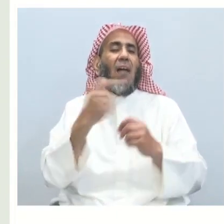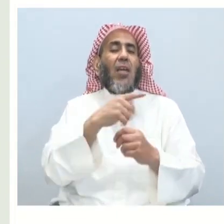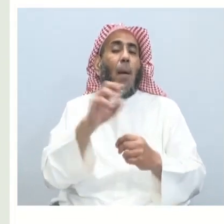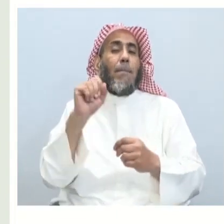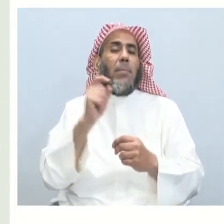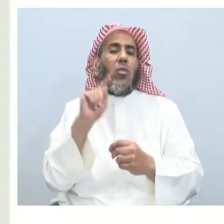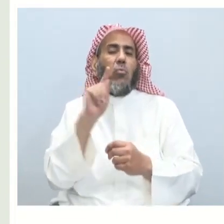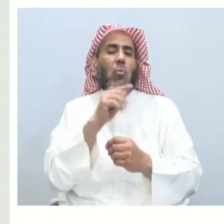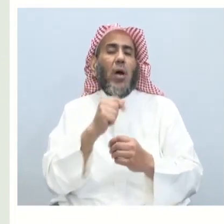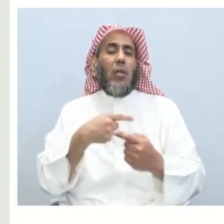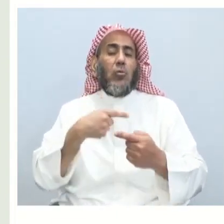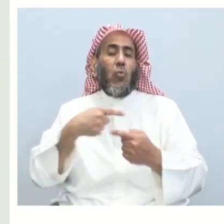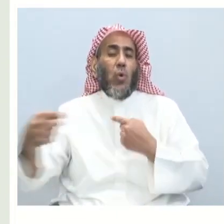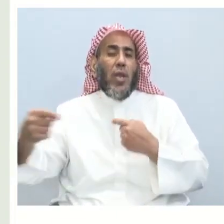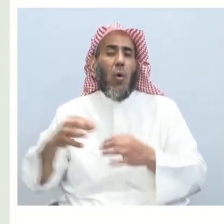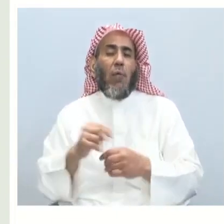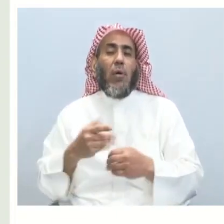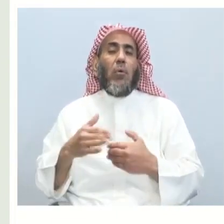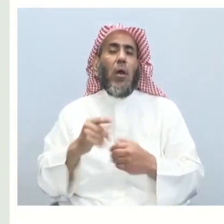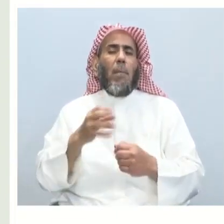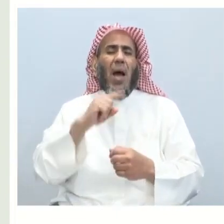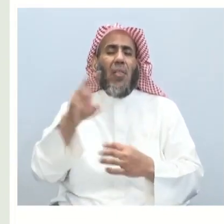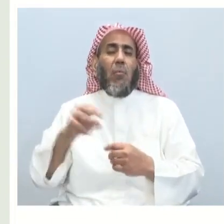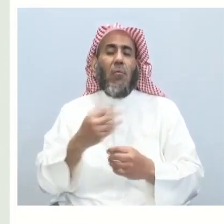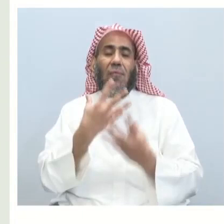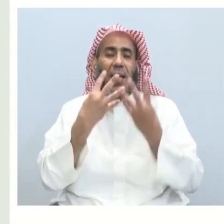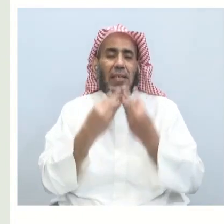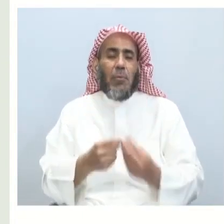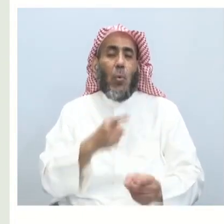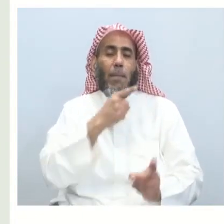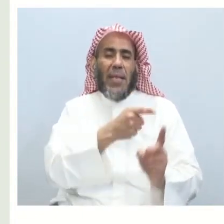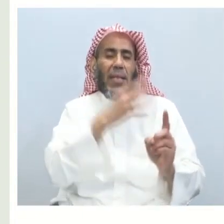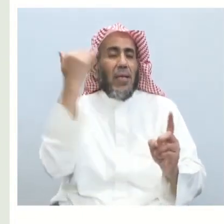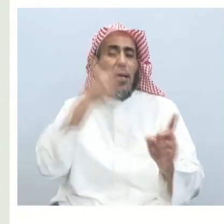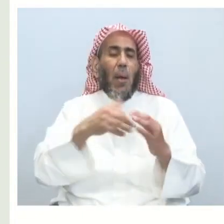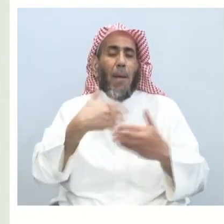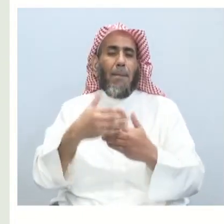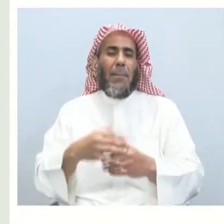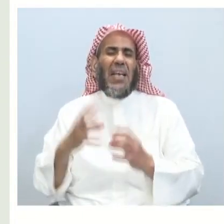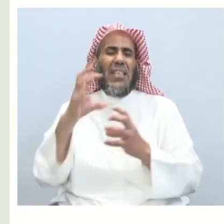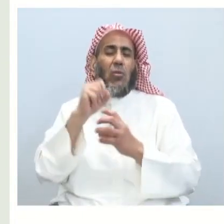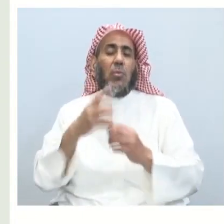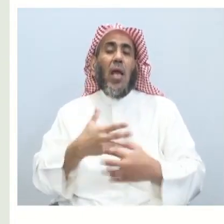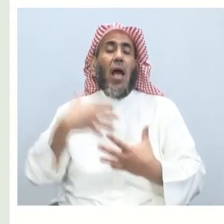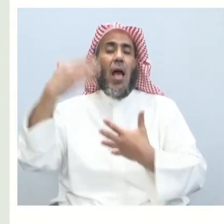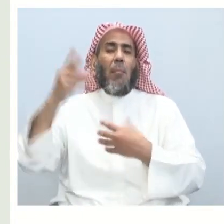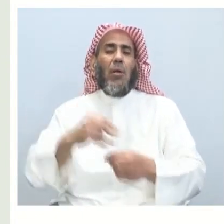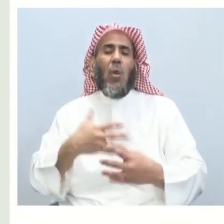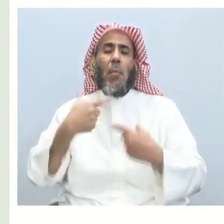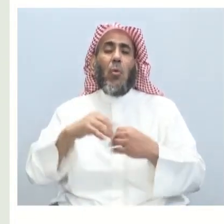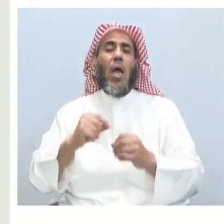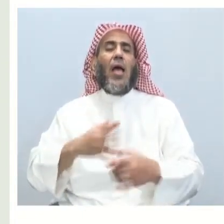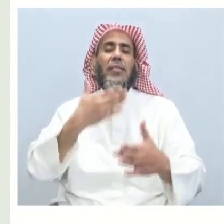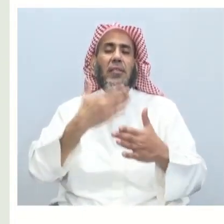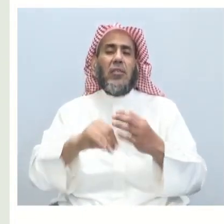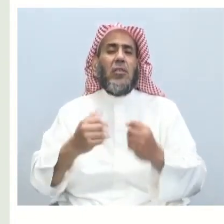تكن تقوى على طول النوى فهو في بعدك ما اضعفه فجميل منك منك بعد الظلم يا امل المحروم ان تنصفه